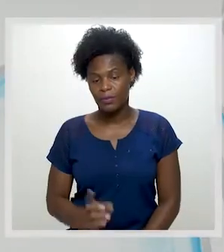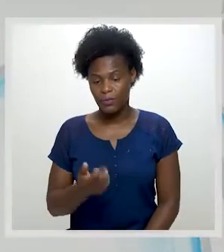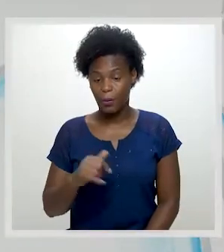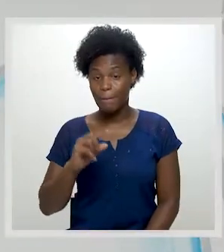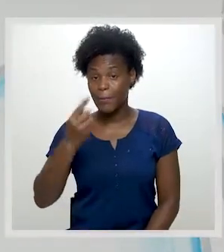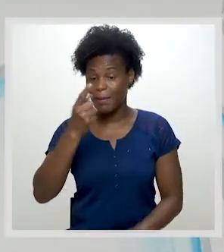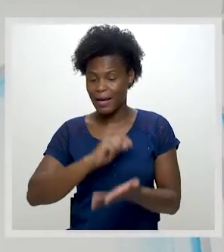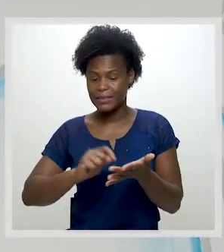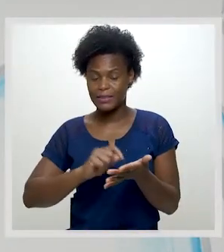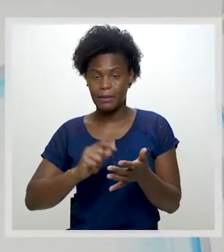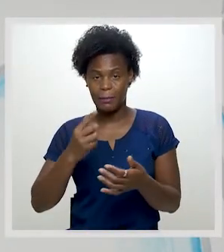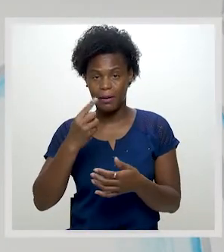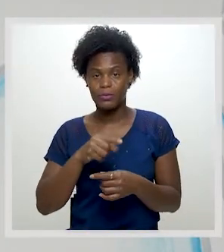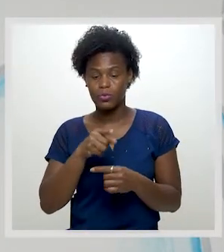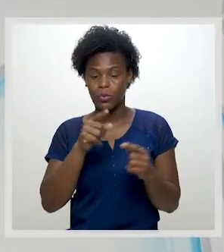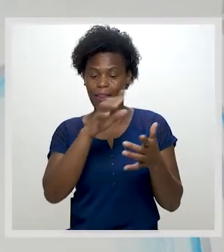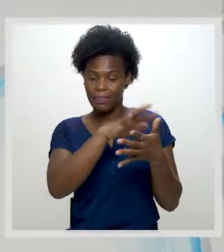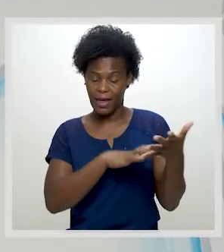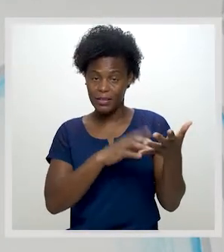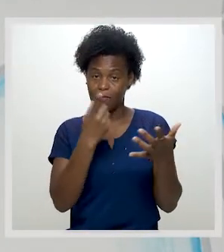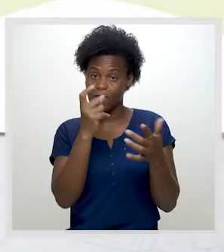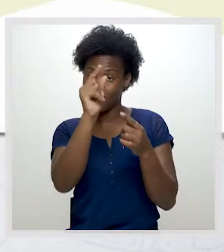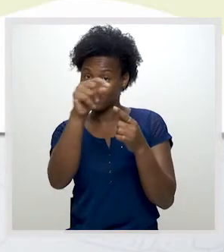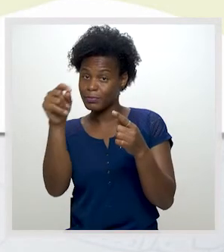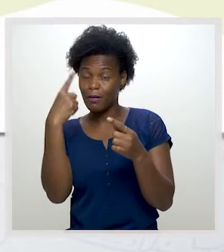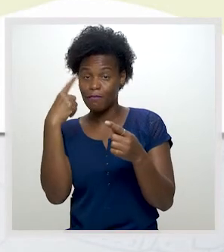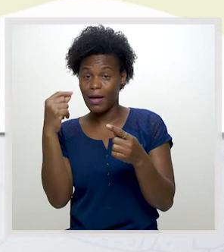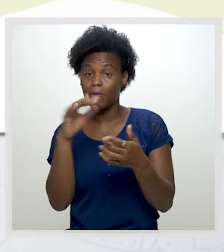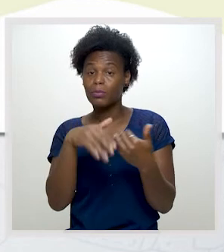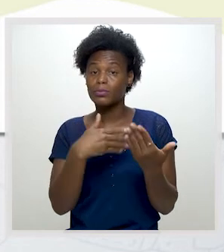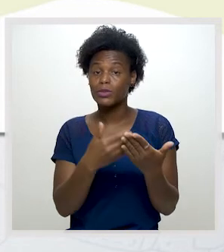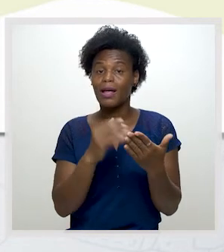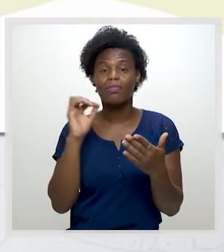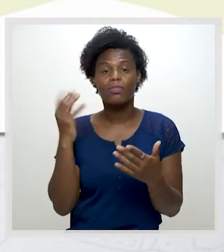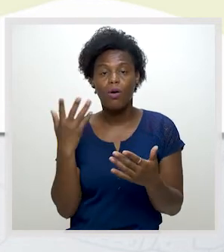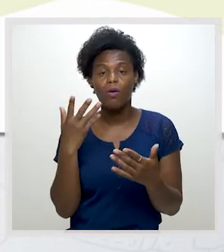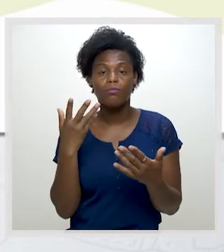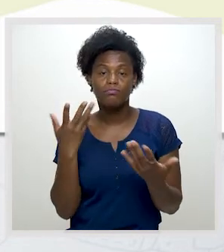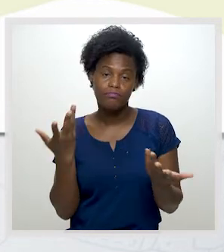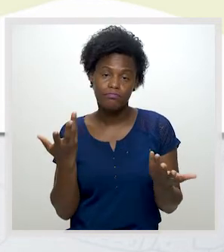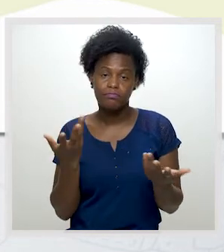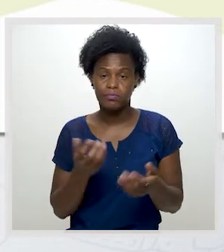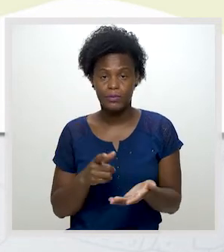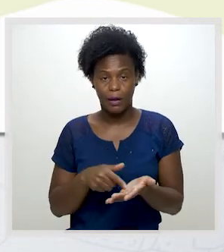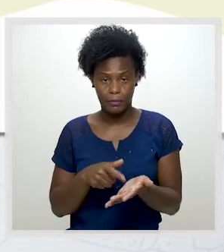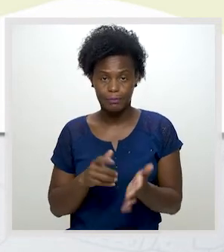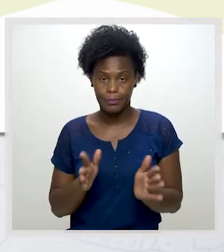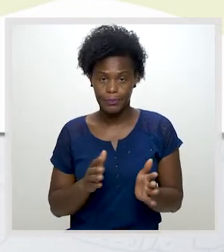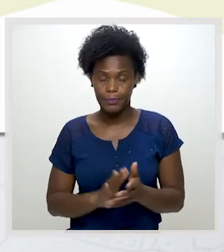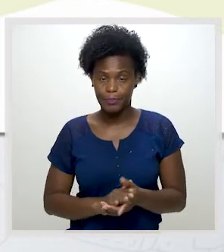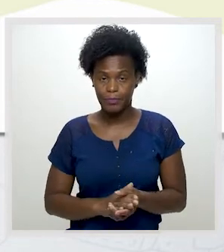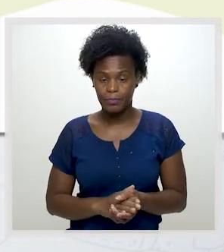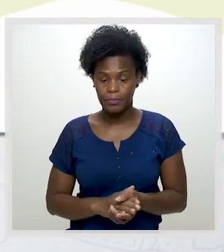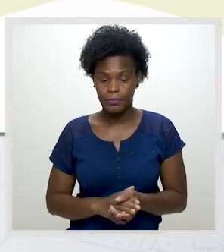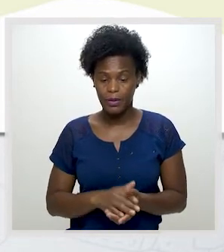Passons au premier exercice. Complète le texte en mettant les verbes proposés au temps qui convient.